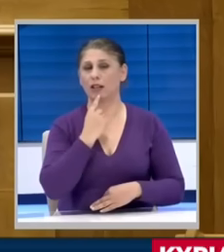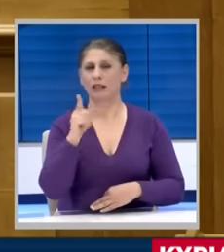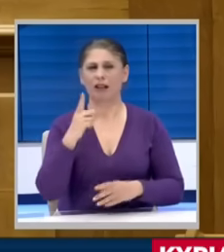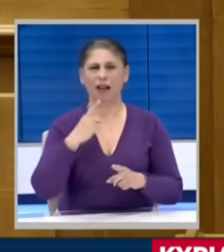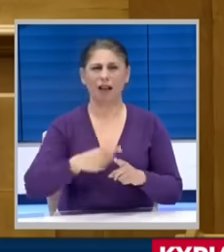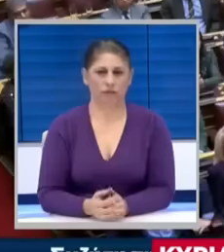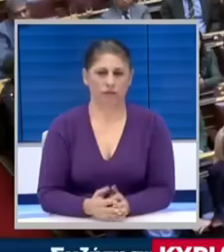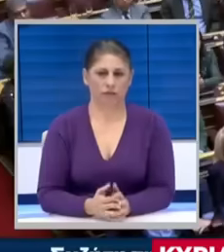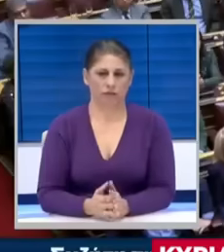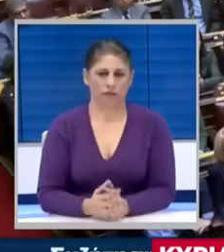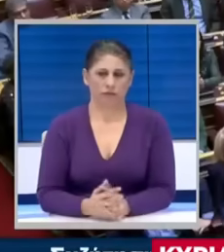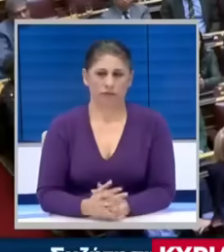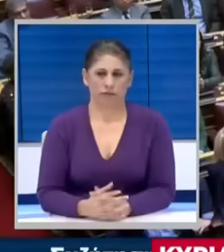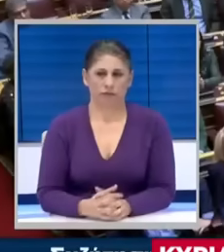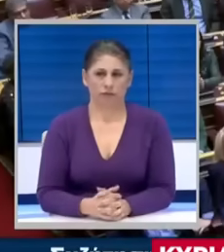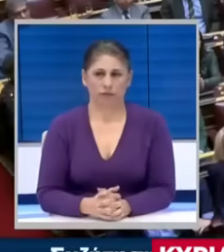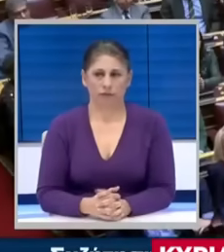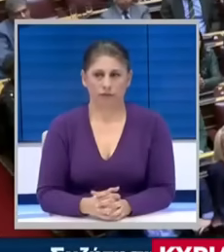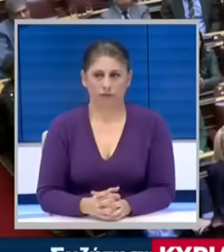απλά φεδρός. Κάθε μέρα